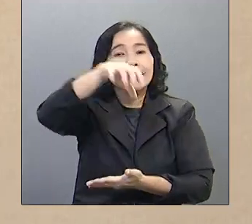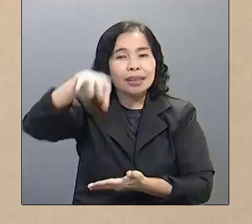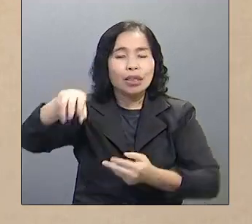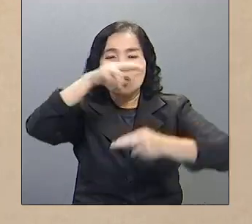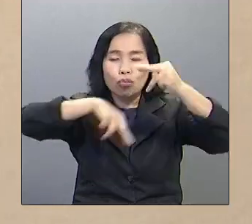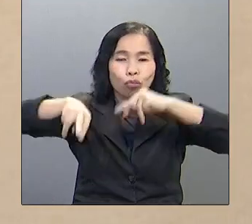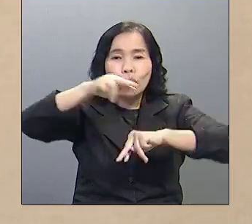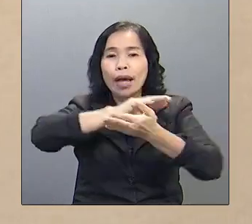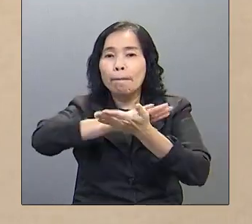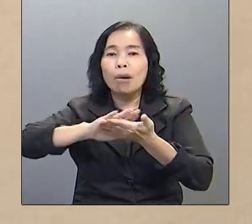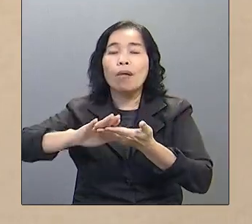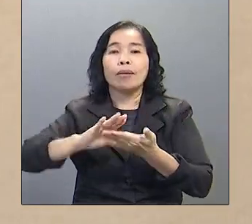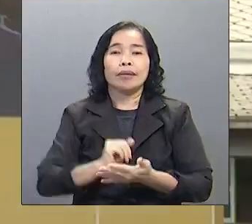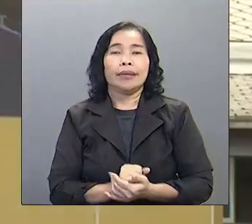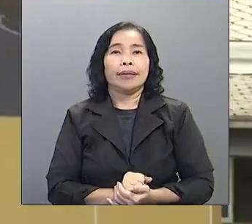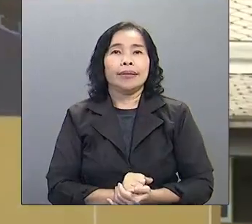ด